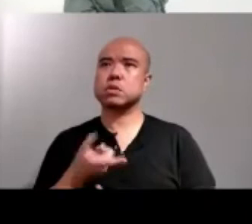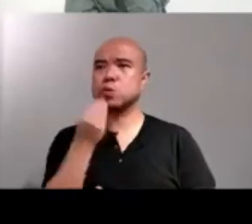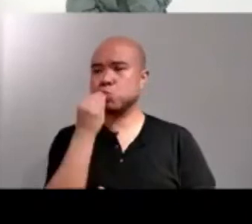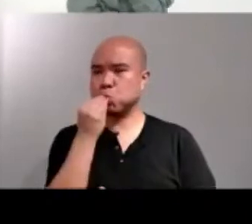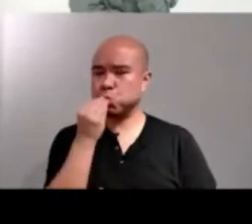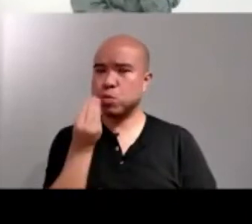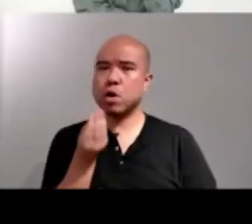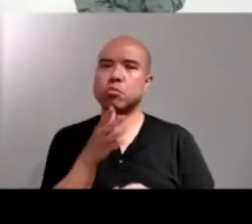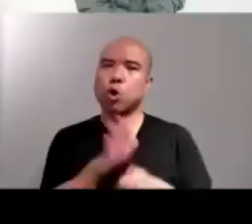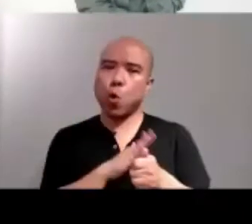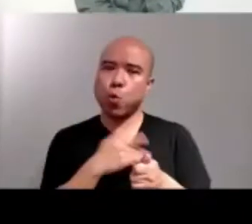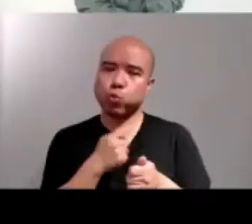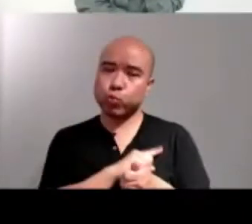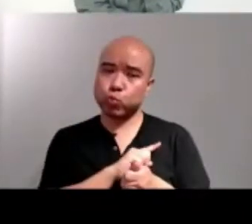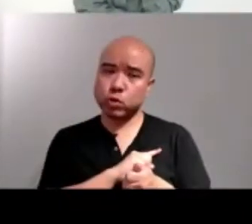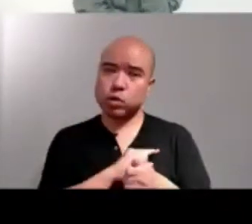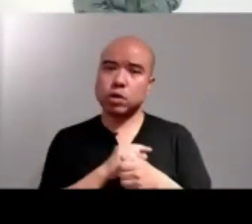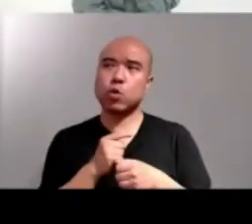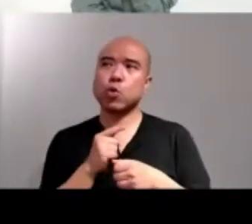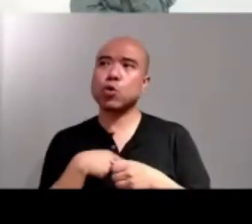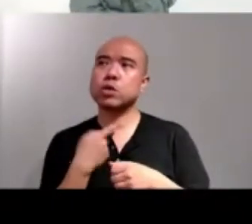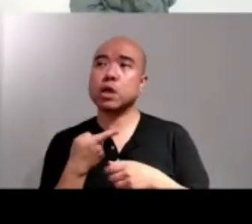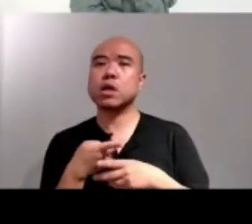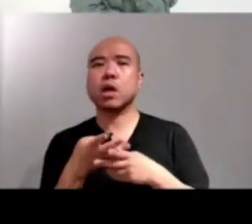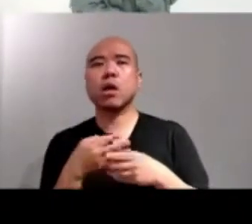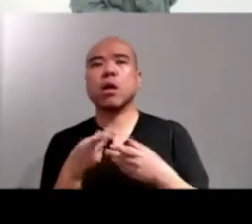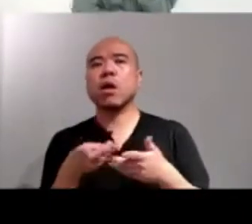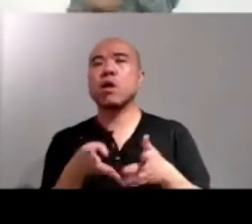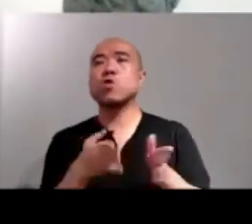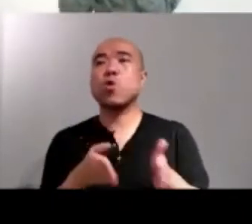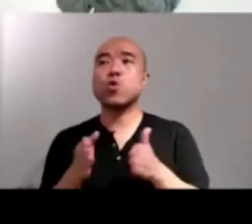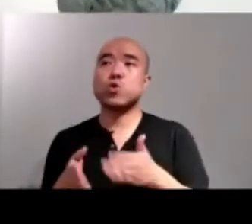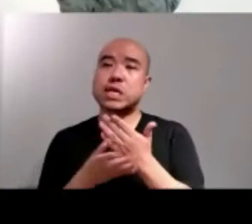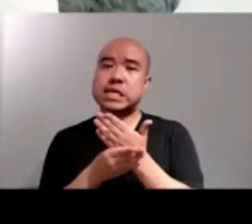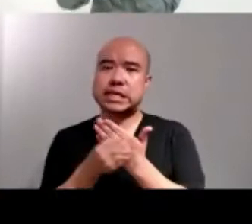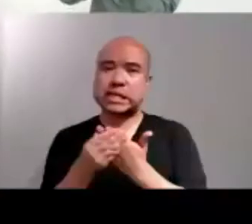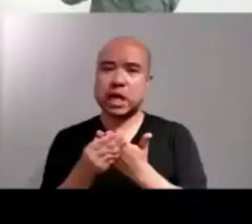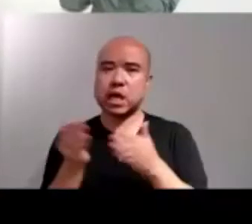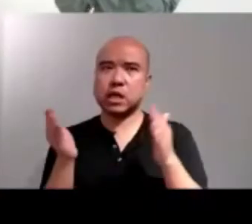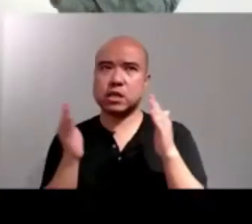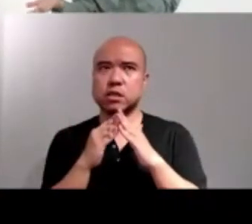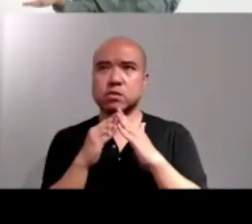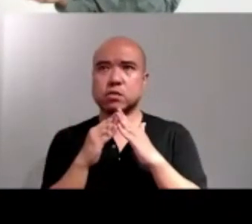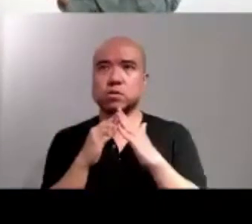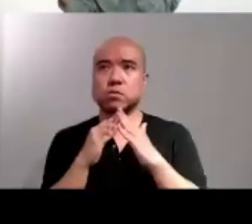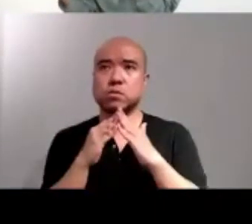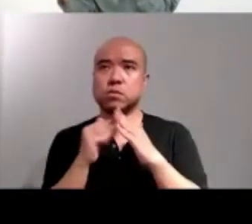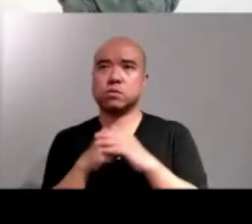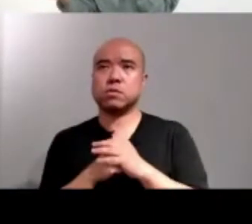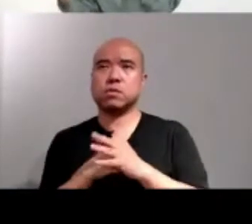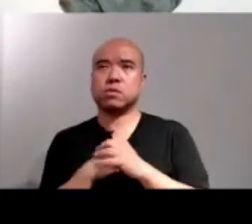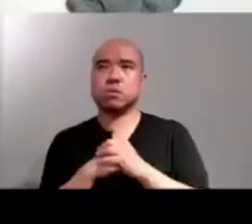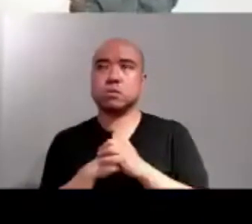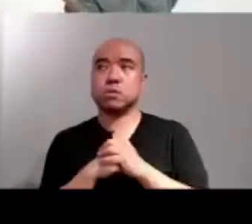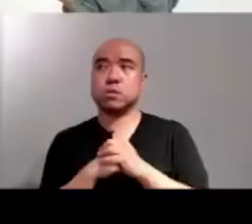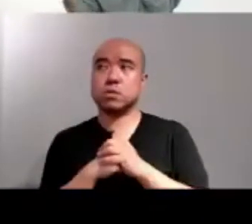啦咁樣。咁所以德斯基做茶店係理所當然，因為你上網睇書又或者睇 post， 你都叫做有啲門